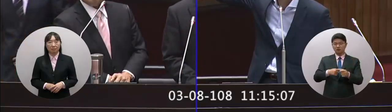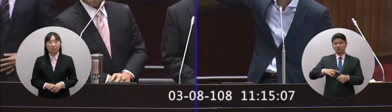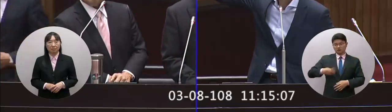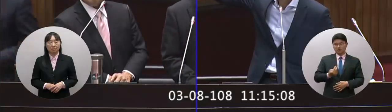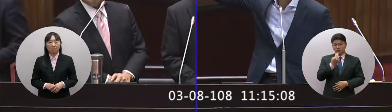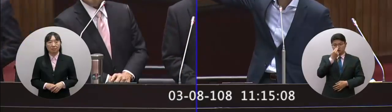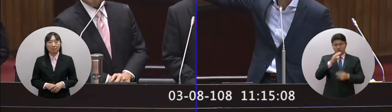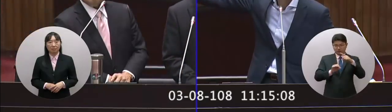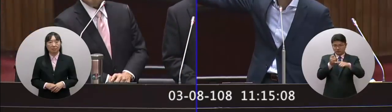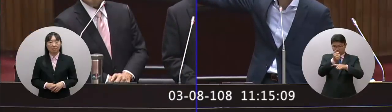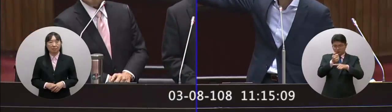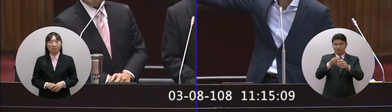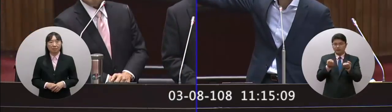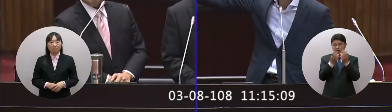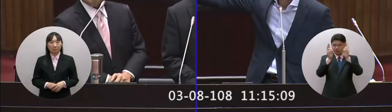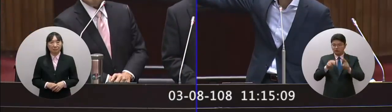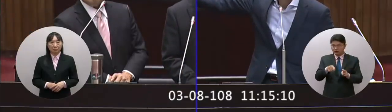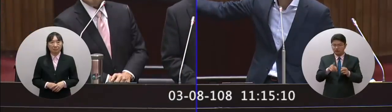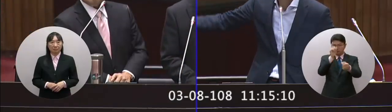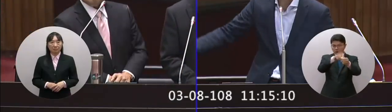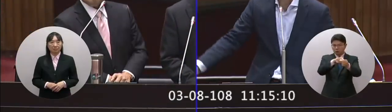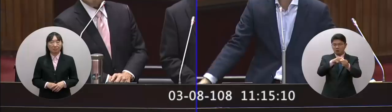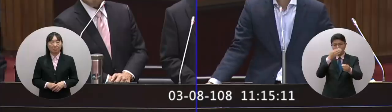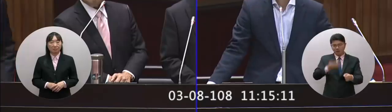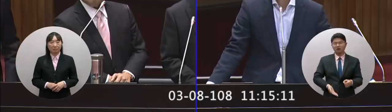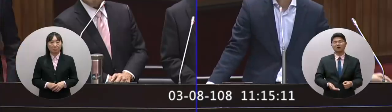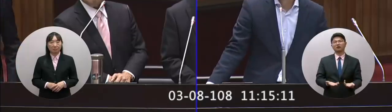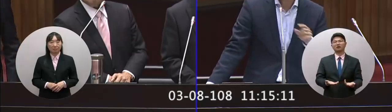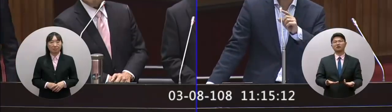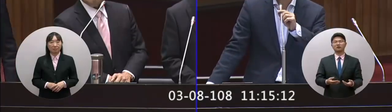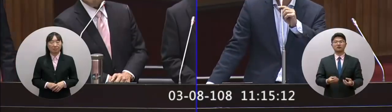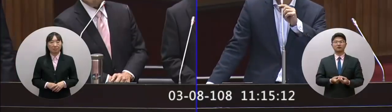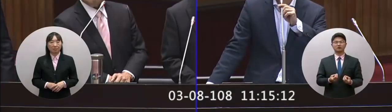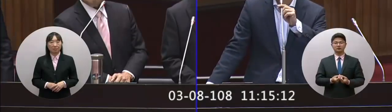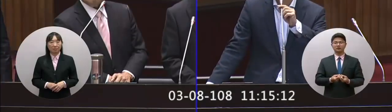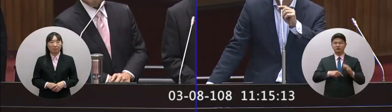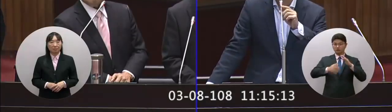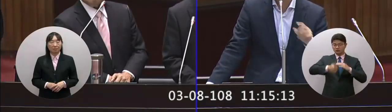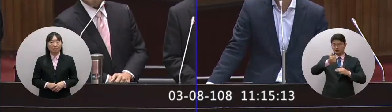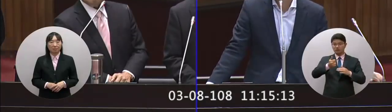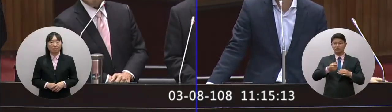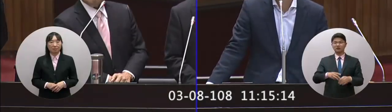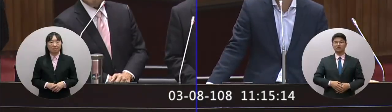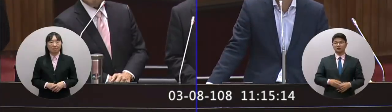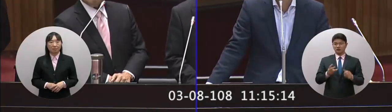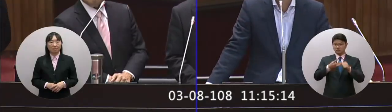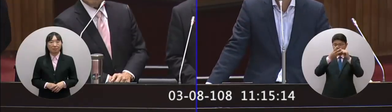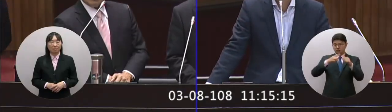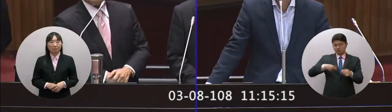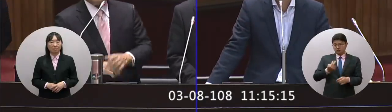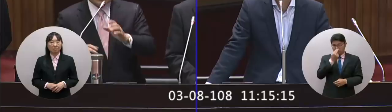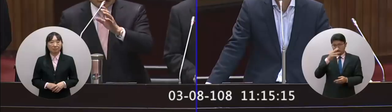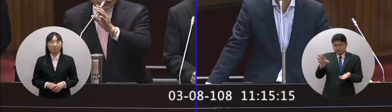目标。所以院长，什么时候第三天然气接收站可以开始新